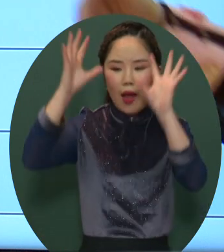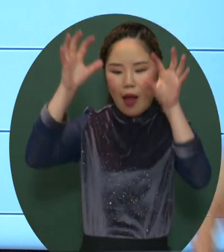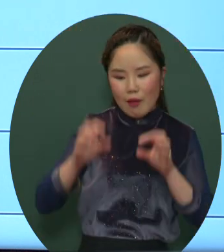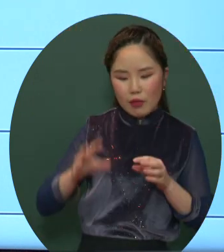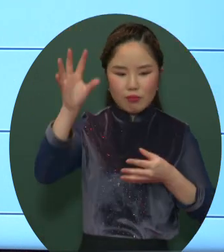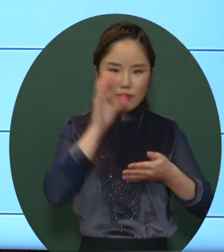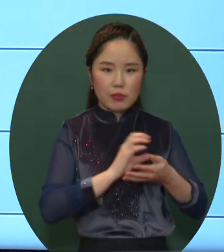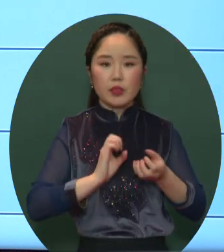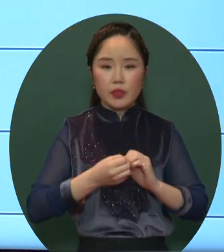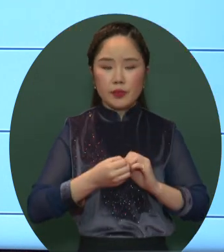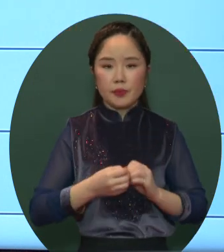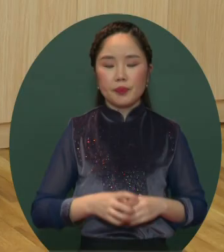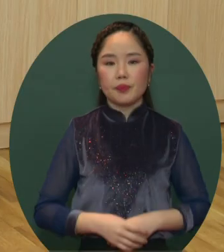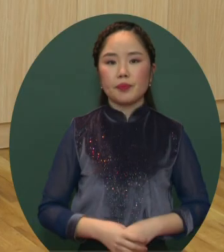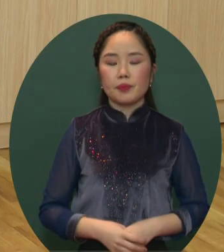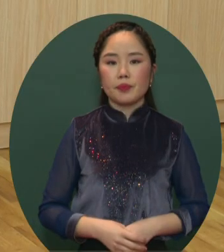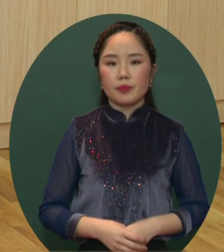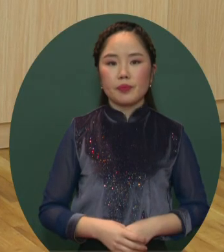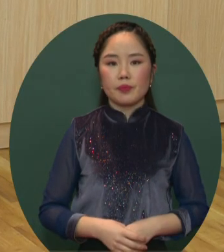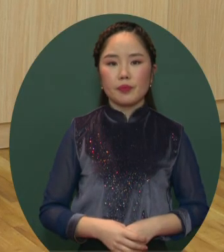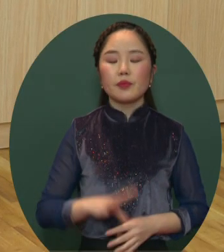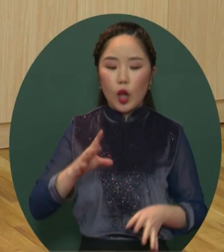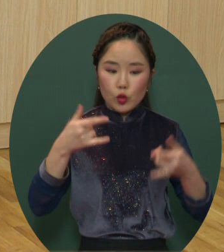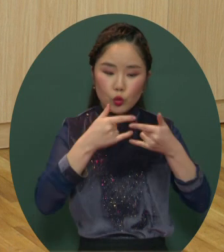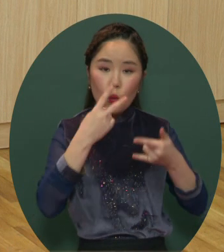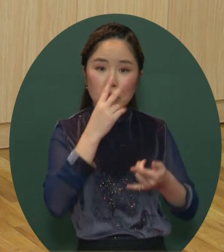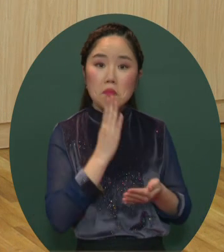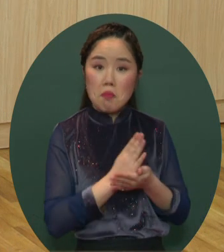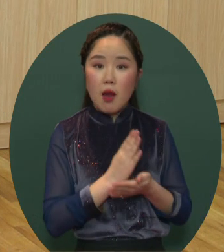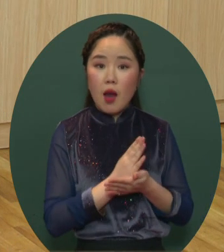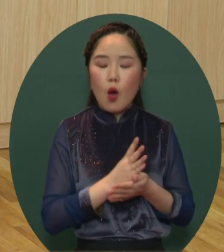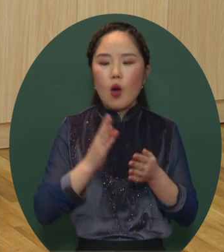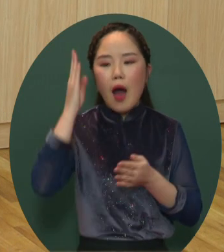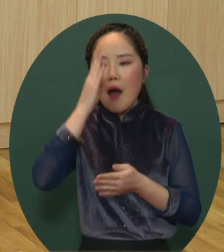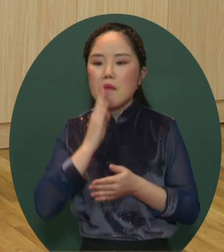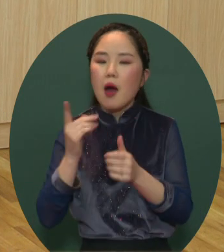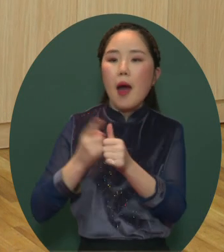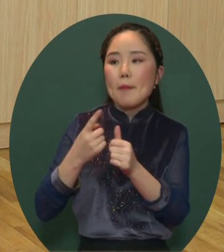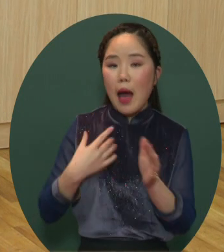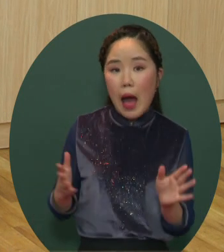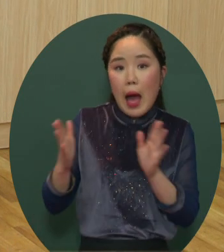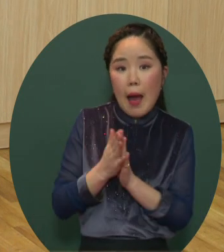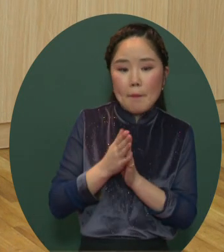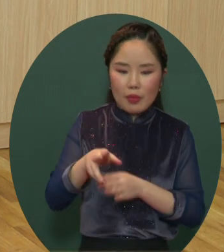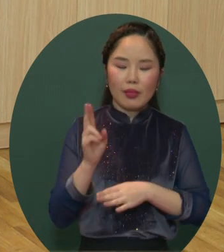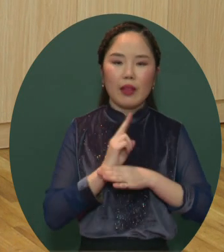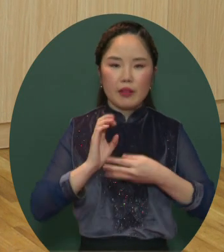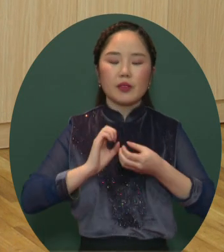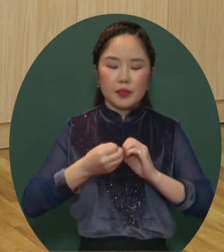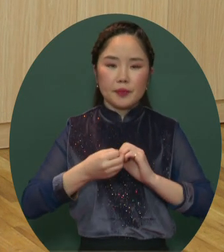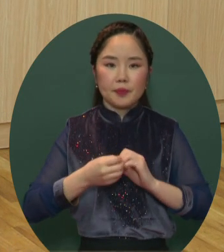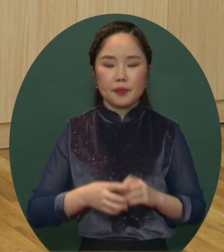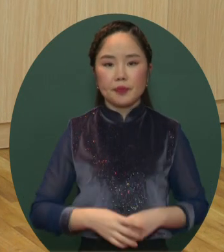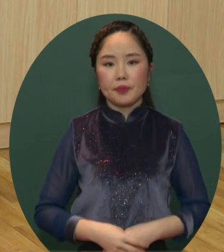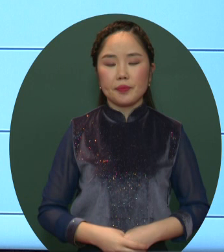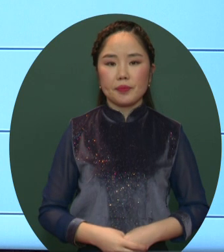англицгаая. За, та бүхэн телевизрээ үзэж байгаа эцэг их гэр бүлийнхэнтэй хамтдаа энэ даалгавраа